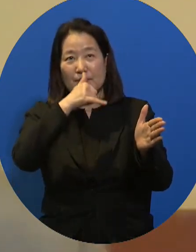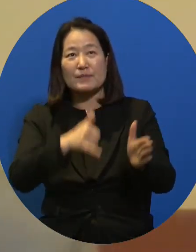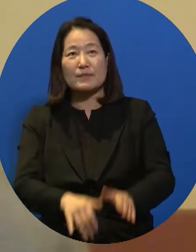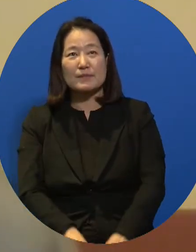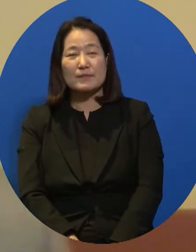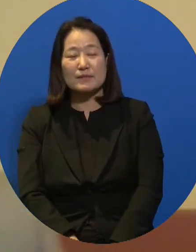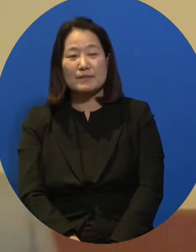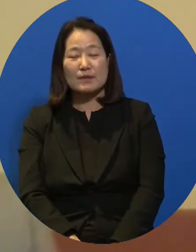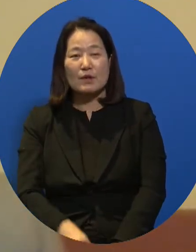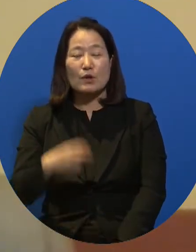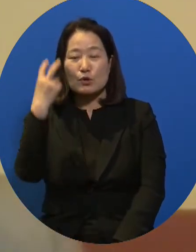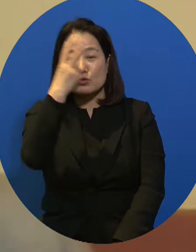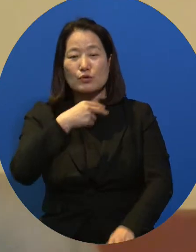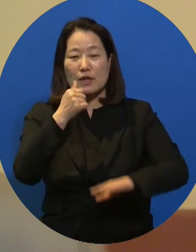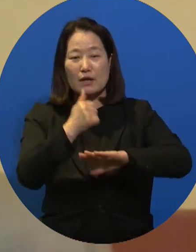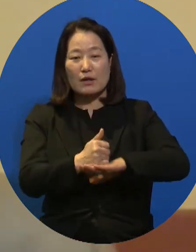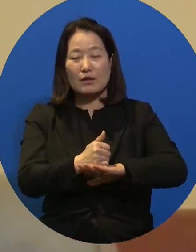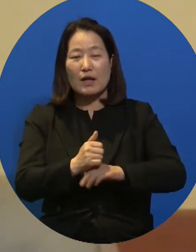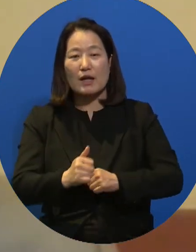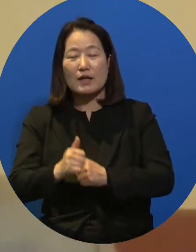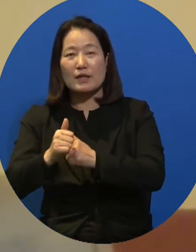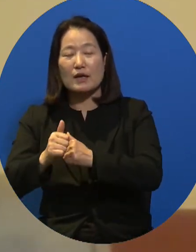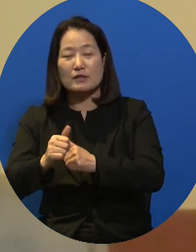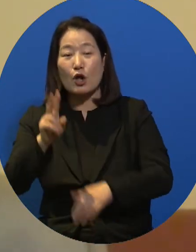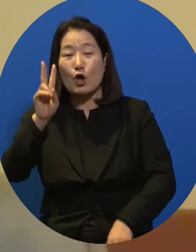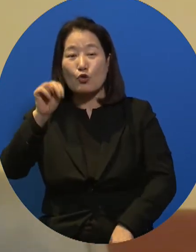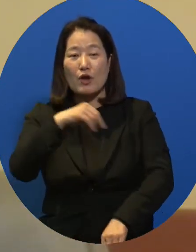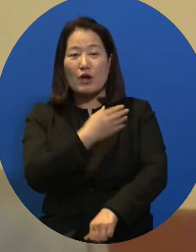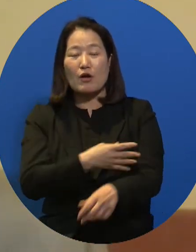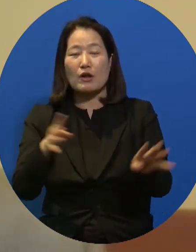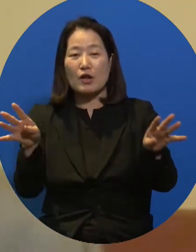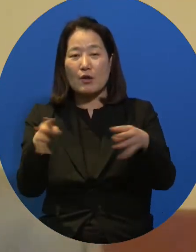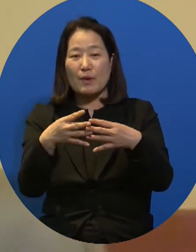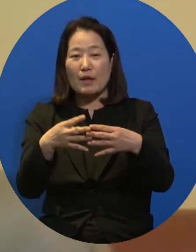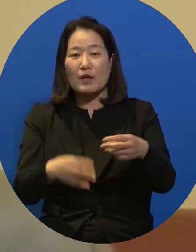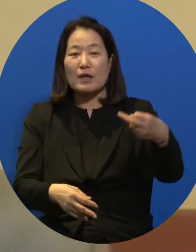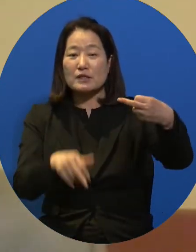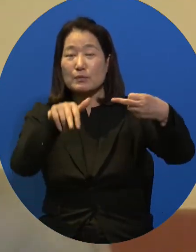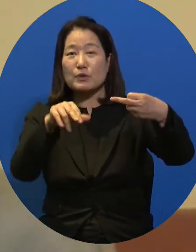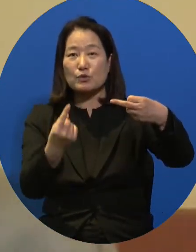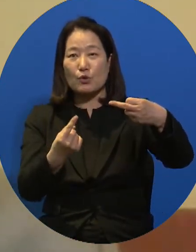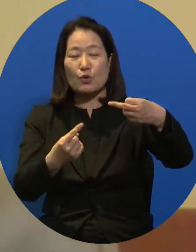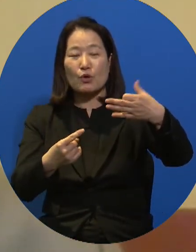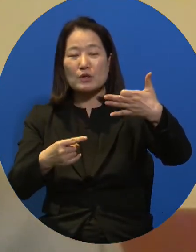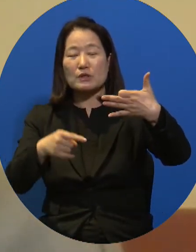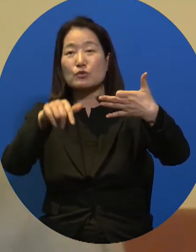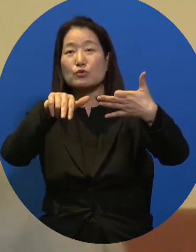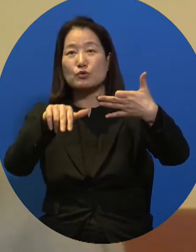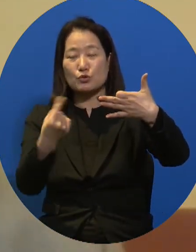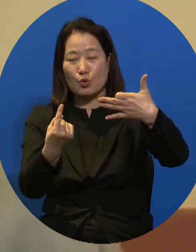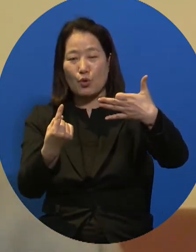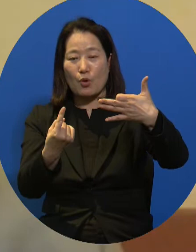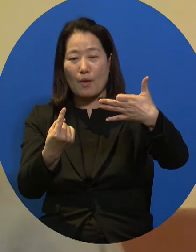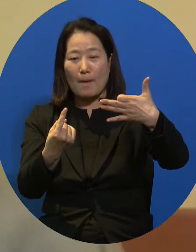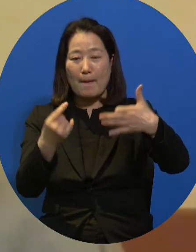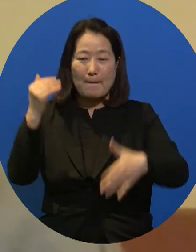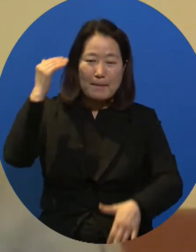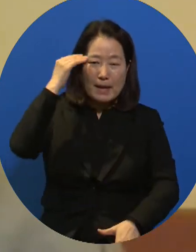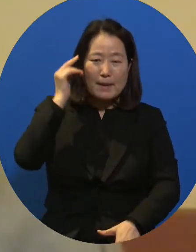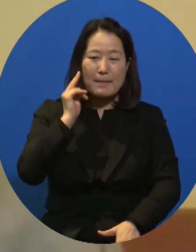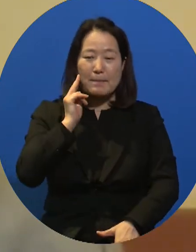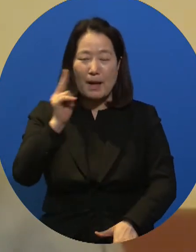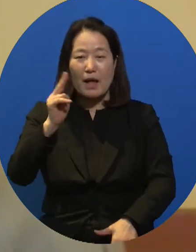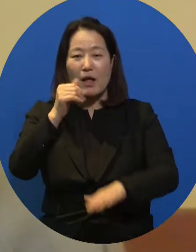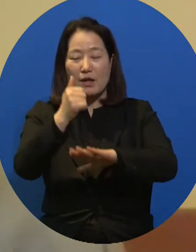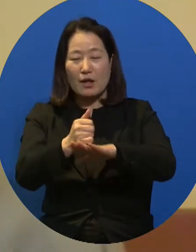이 조사 결과에 따라서 CRPD의 12조와 19조가 심각하게 위반되었다, 침해되었다는